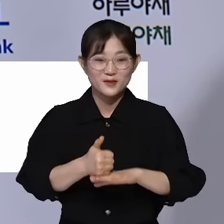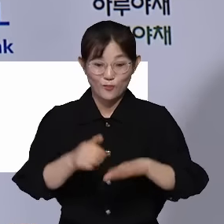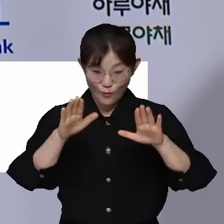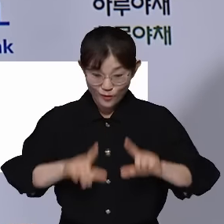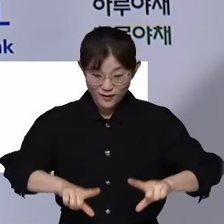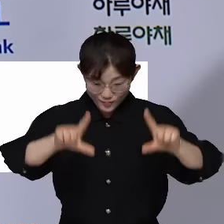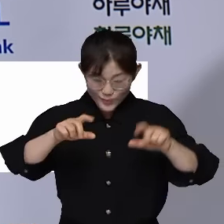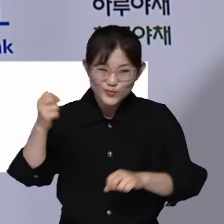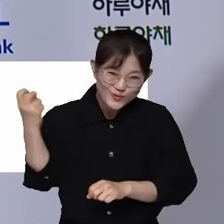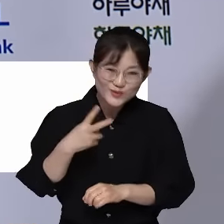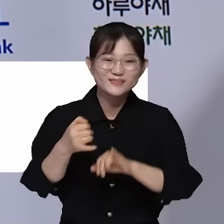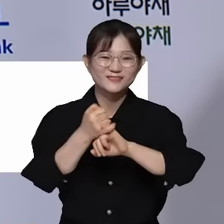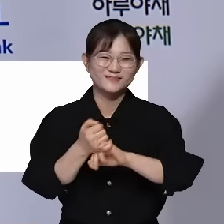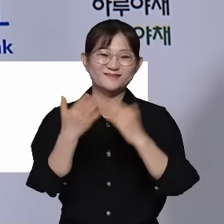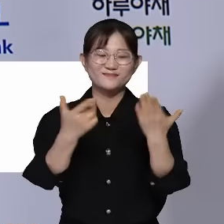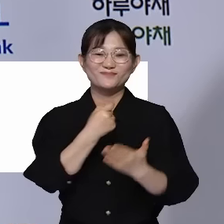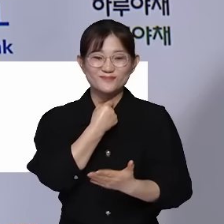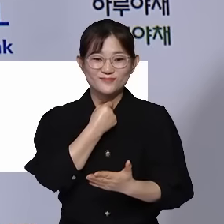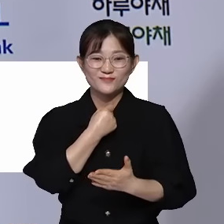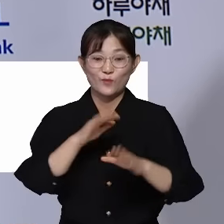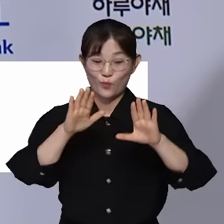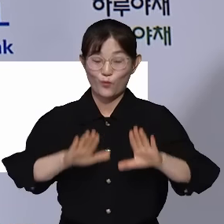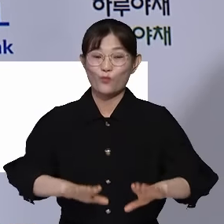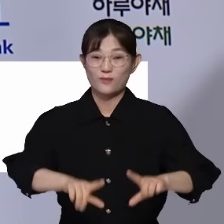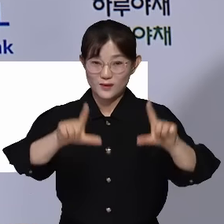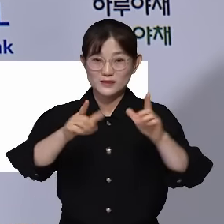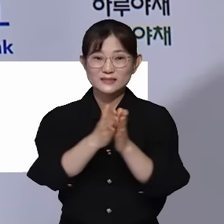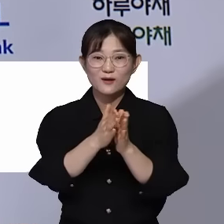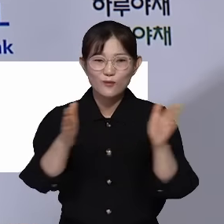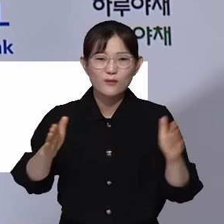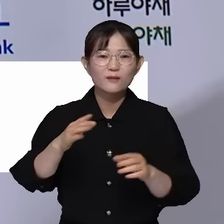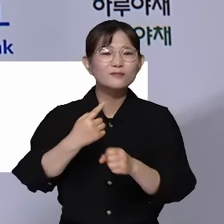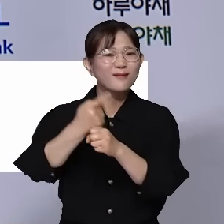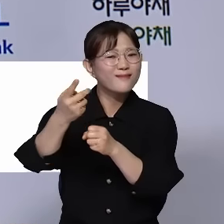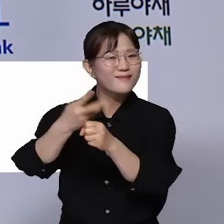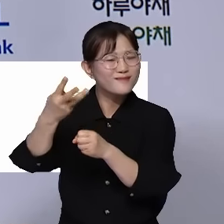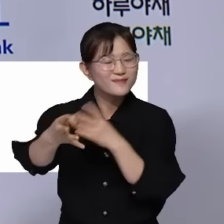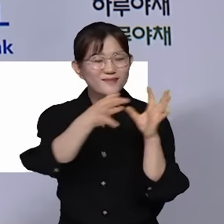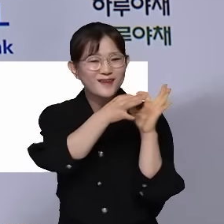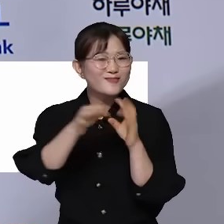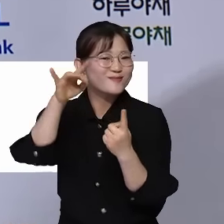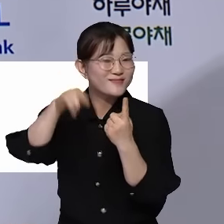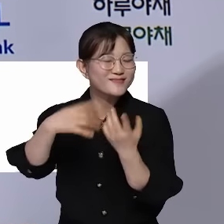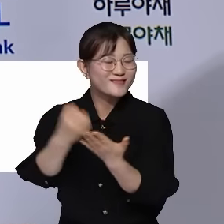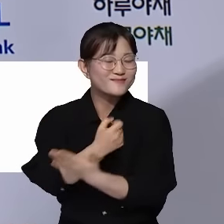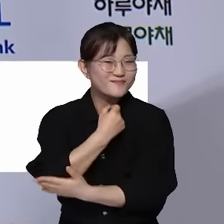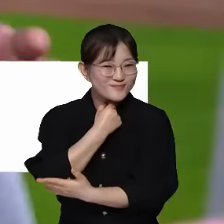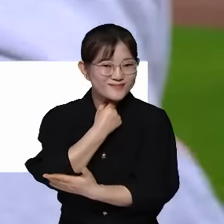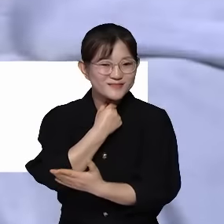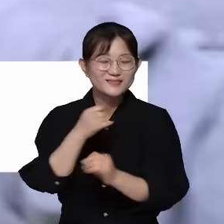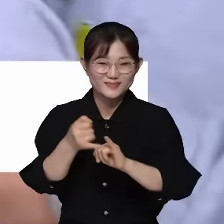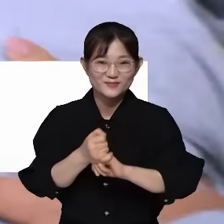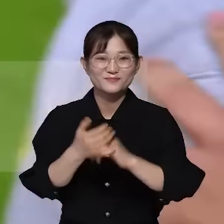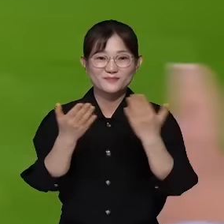하고 싶어요. 이 올해가 시작으로 해서 뭔가 앞으로도 더 좋은 일들이 일어날 거라고 제가 말씀드리고